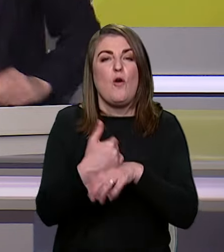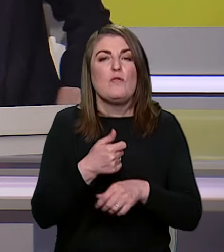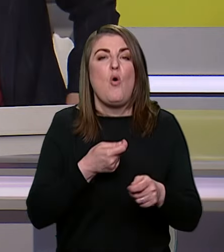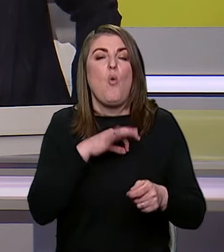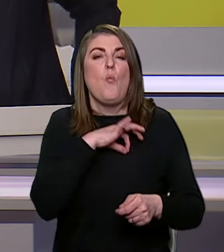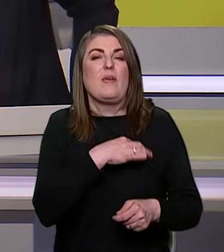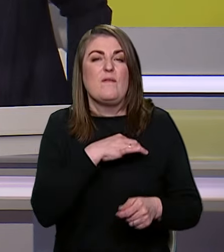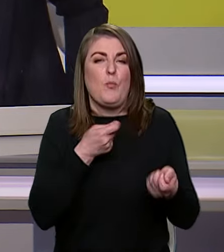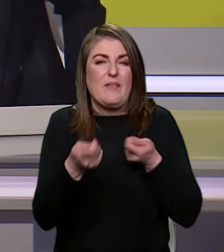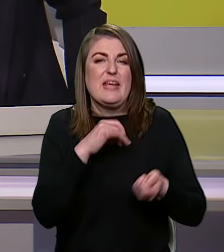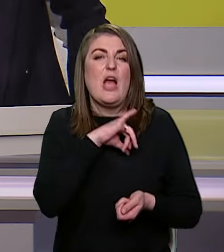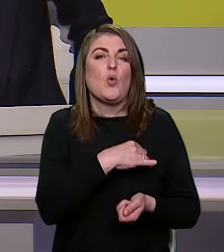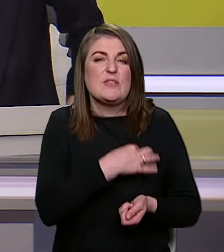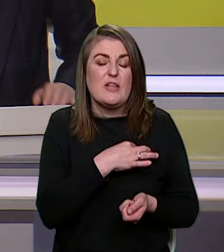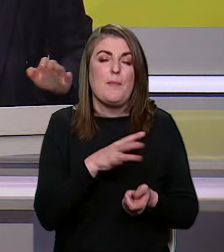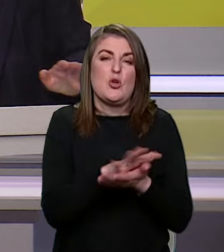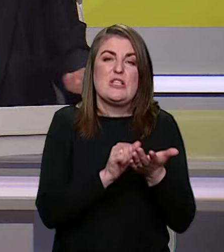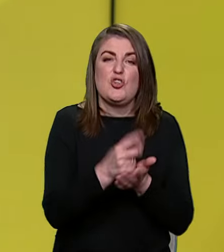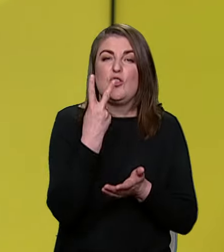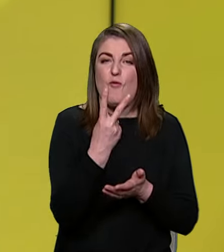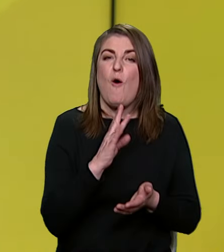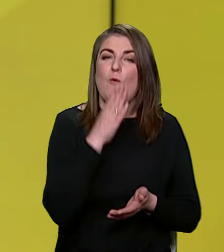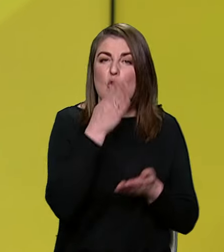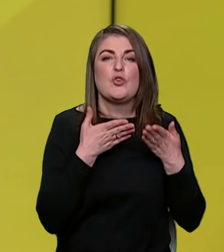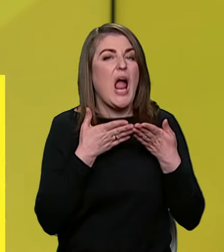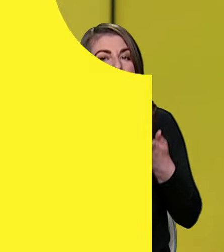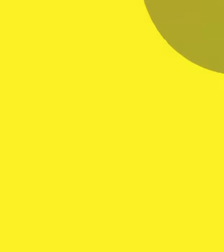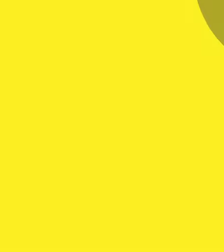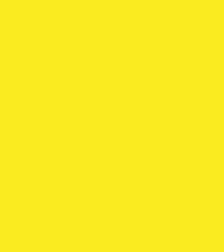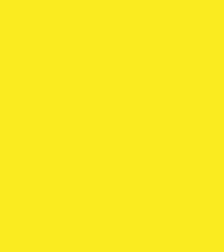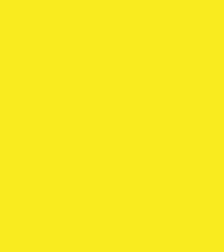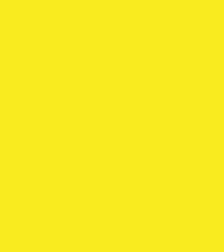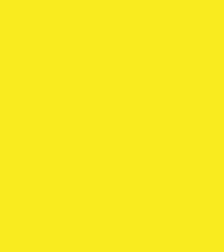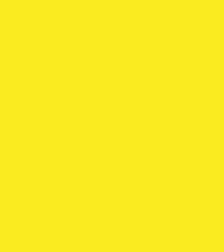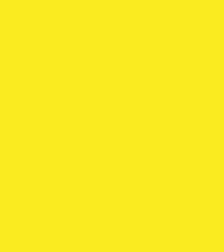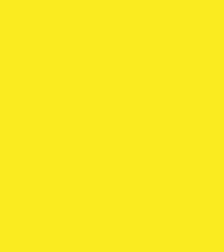управління розвідки про знищення, зокрема, двох ворожих катерів «Тунець».